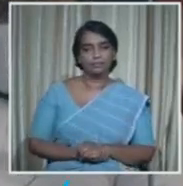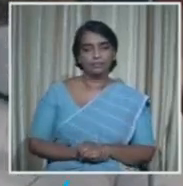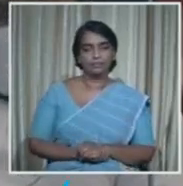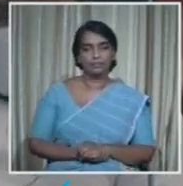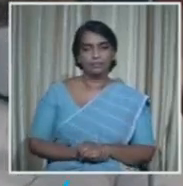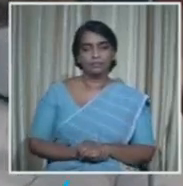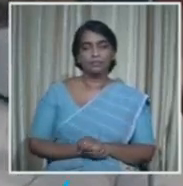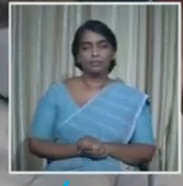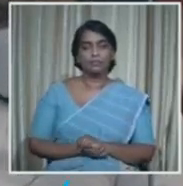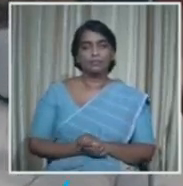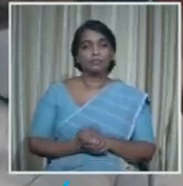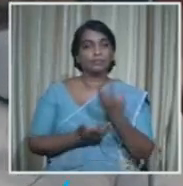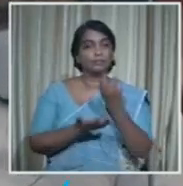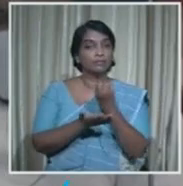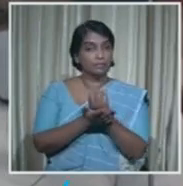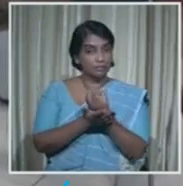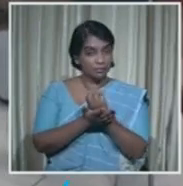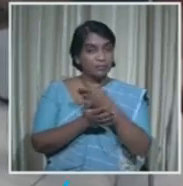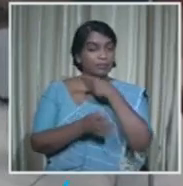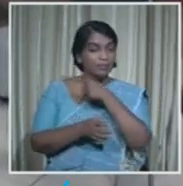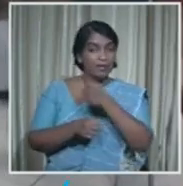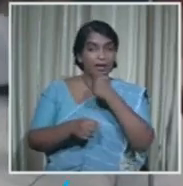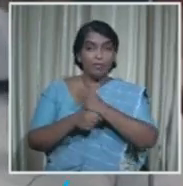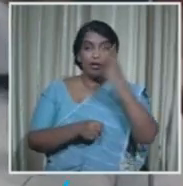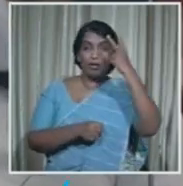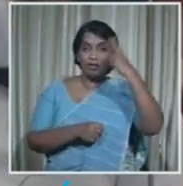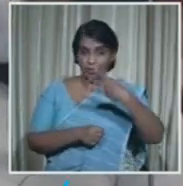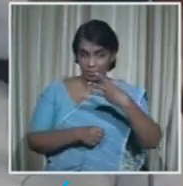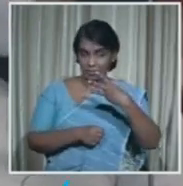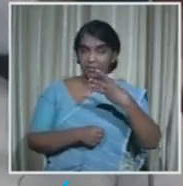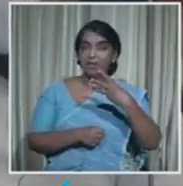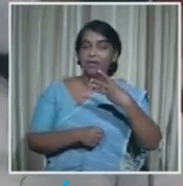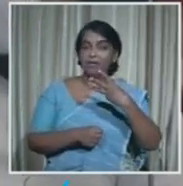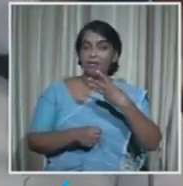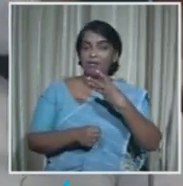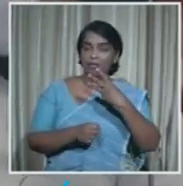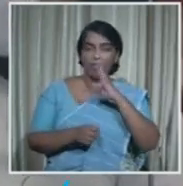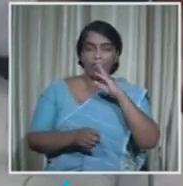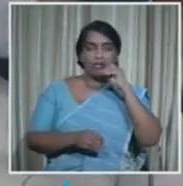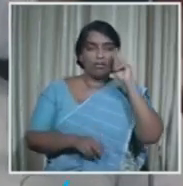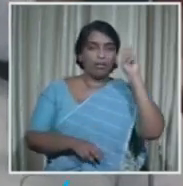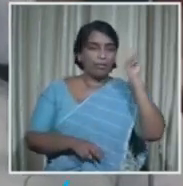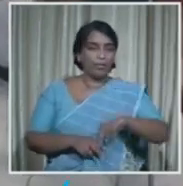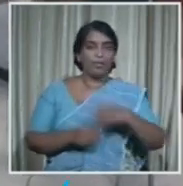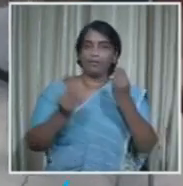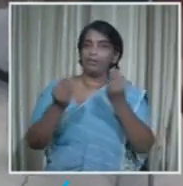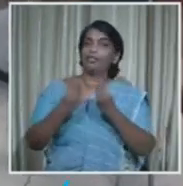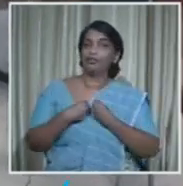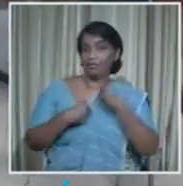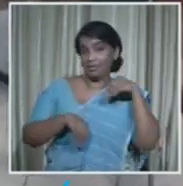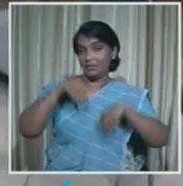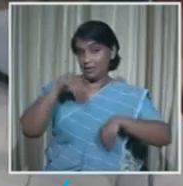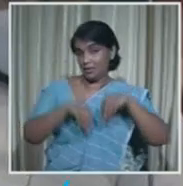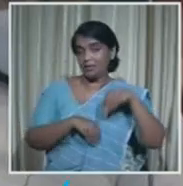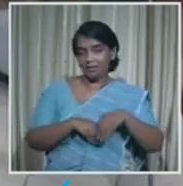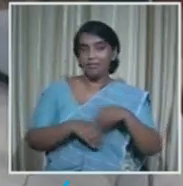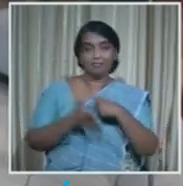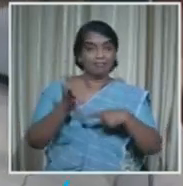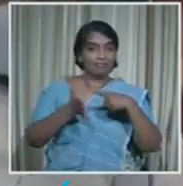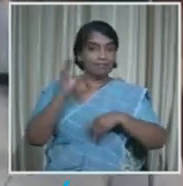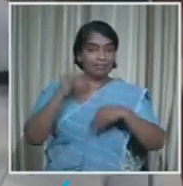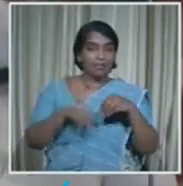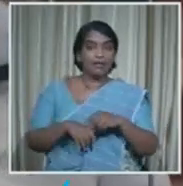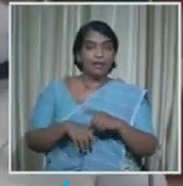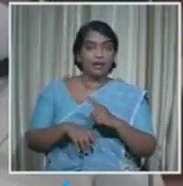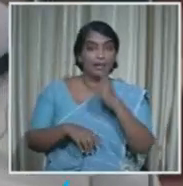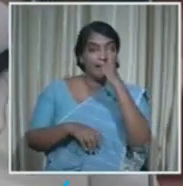ශ්‍රී ලංකා පොදු ජන පෙරමුණ රජයට 3/2ක ආසන්න ජනවරමක් අපිට ලබලා දුන්නා. ඒ ලබලා දුන්නේ එක රටකට